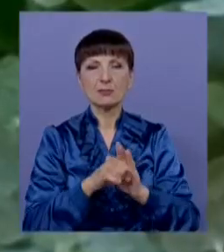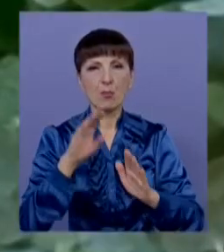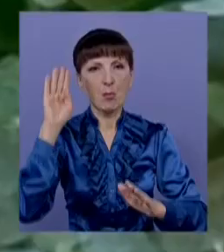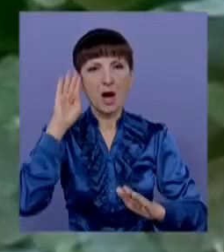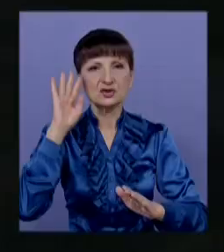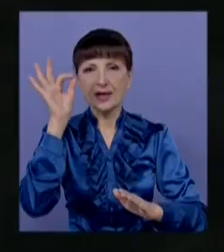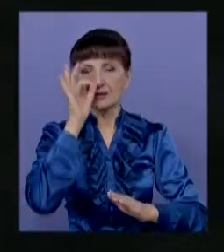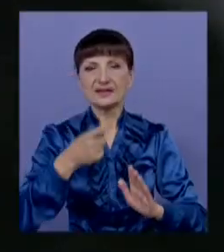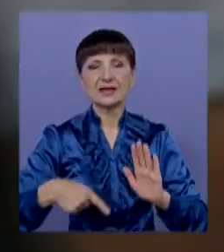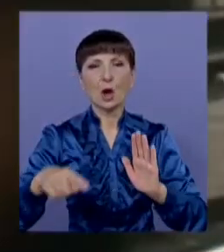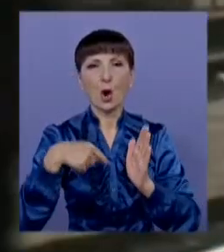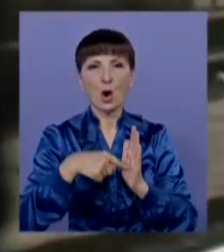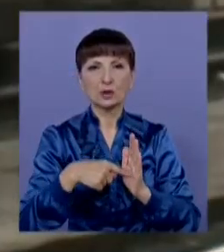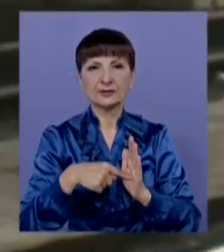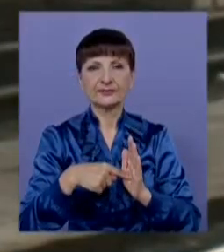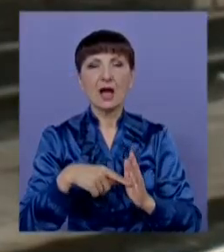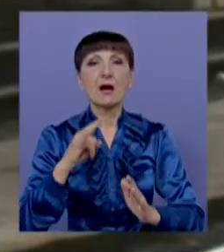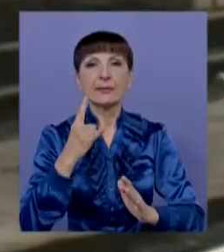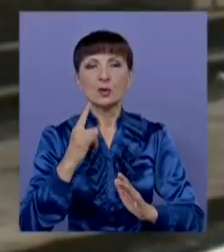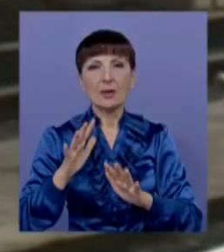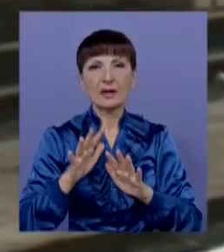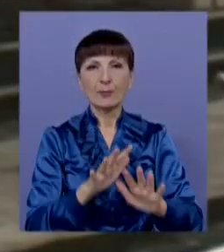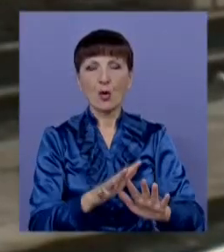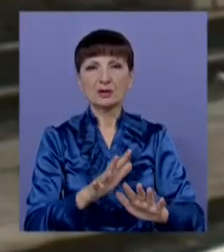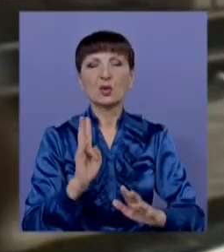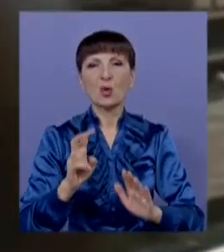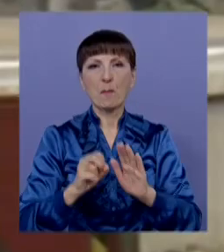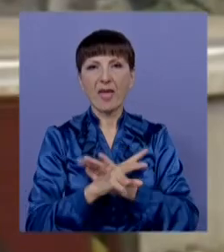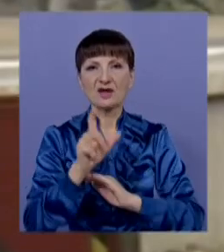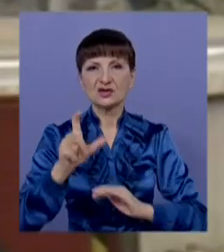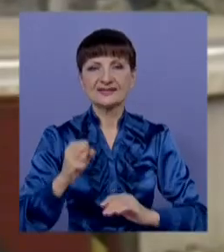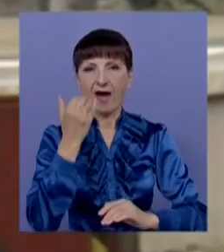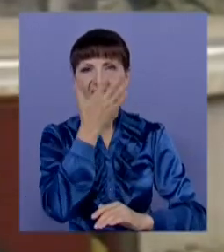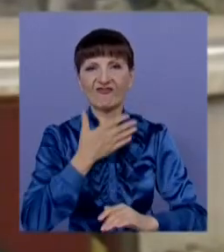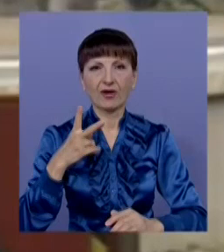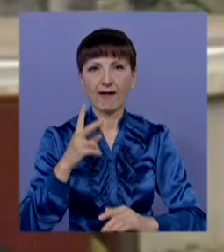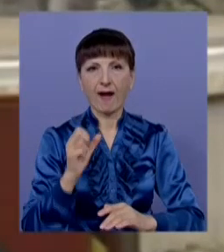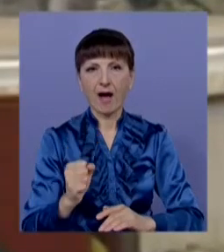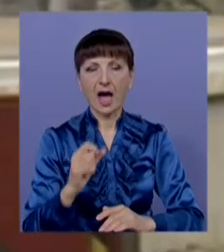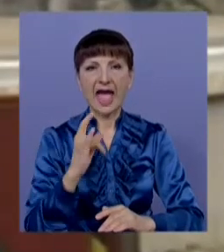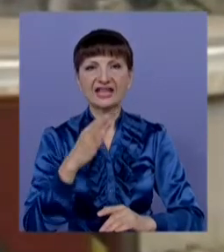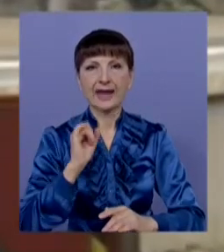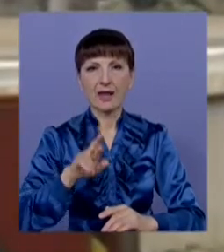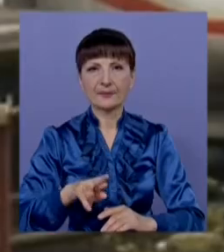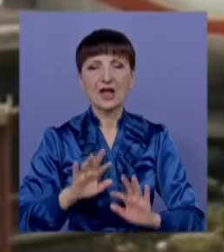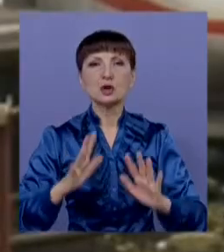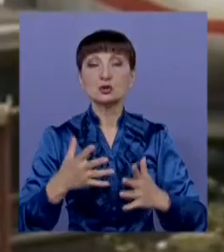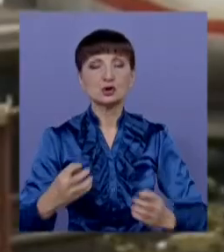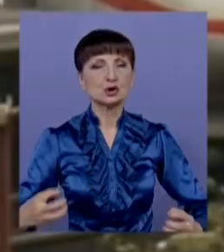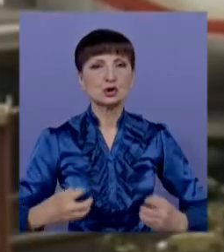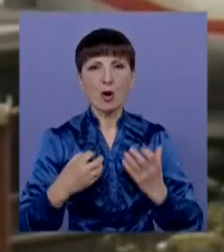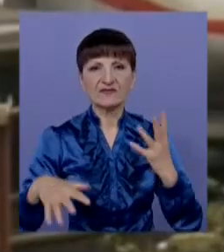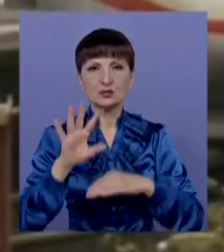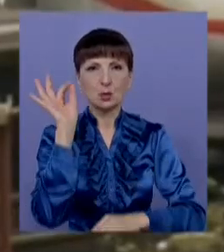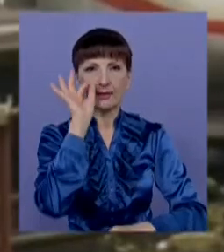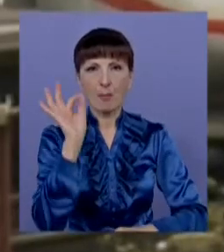в немецком городе Франкфурт. Ребенка под поезд столкнул беженец из Африканской республики Эритреи. Случай шокировал всю